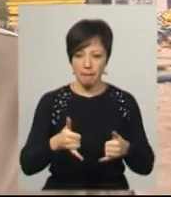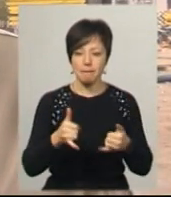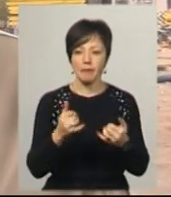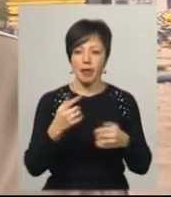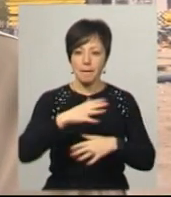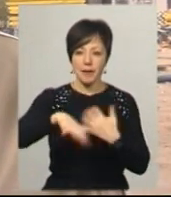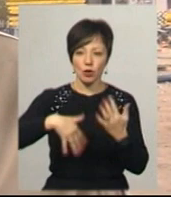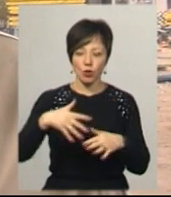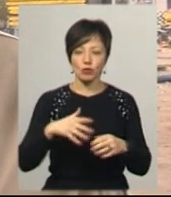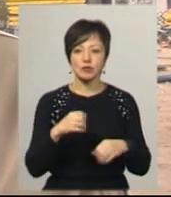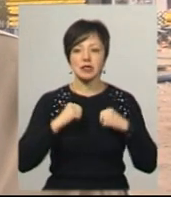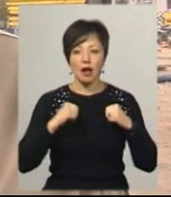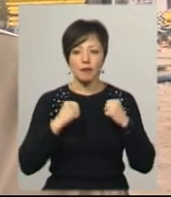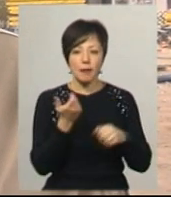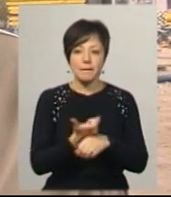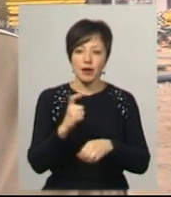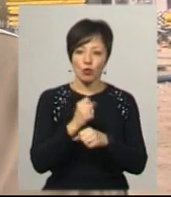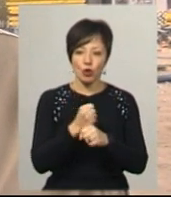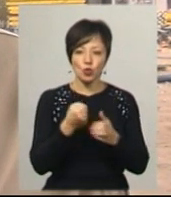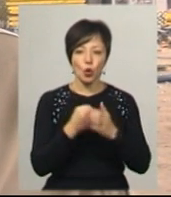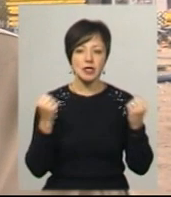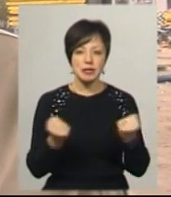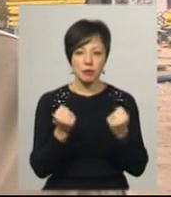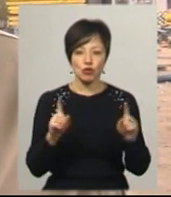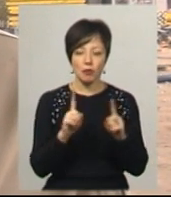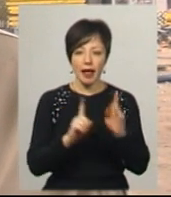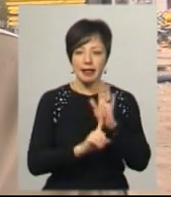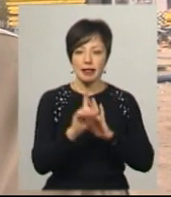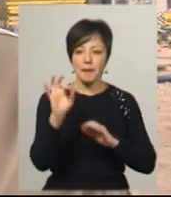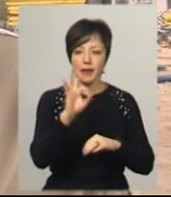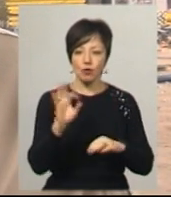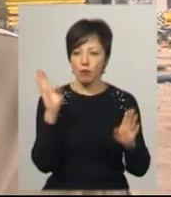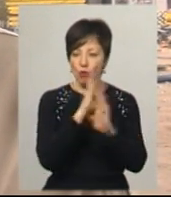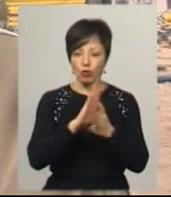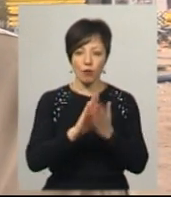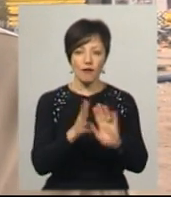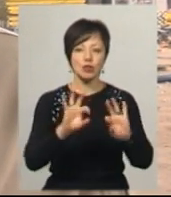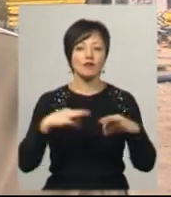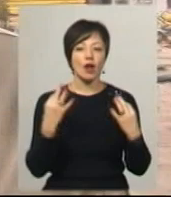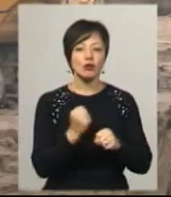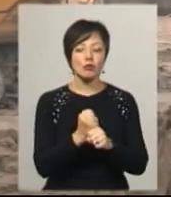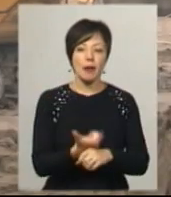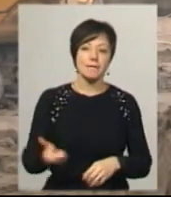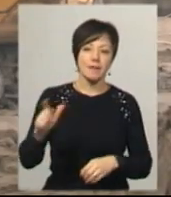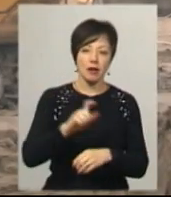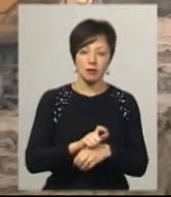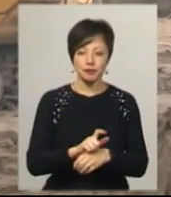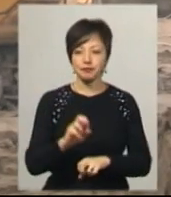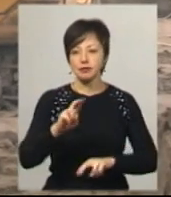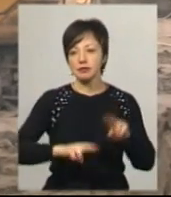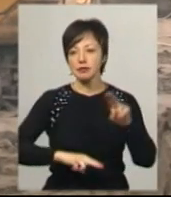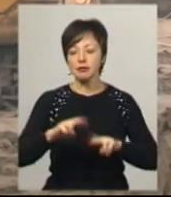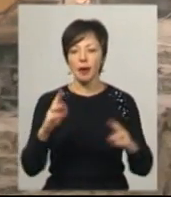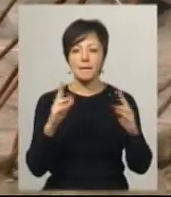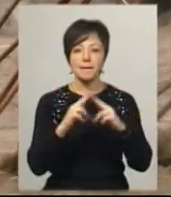роботи до зими, щоб температура нам і погодні умови дозволяли зробити максимум. На будівництво Палацу